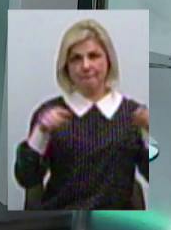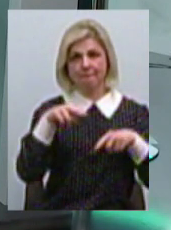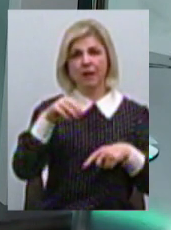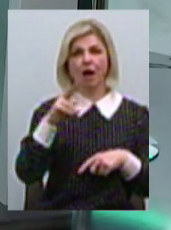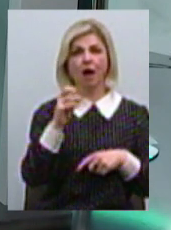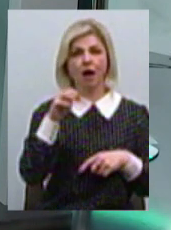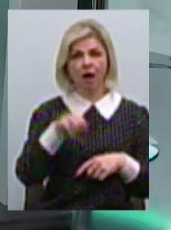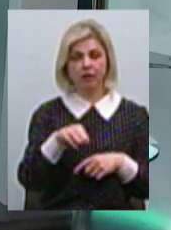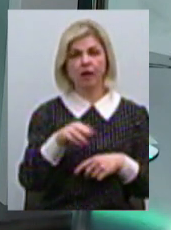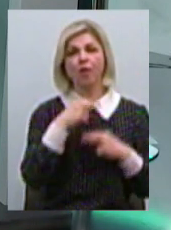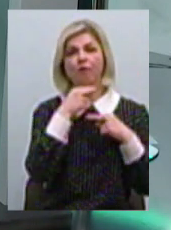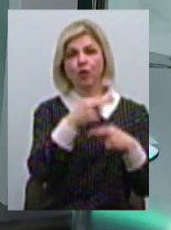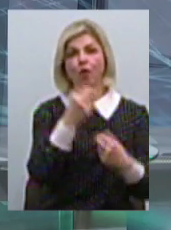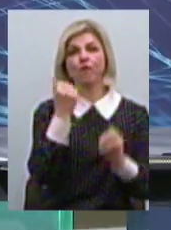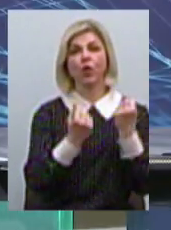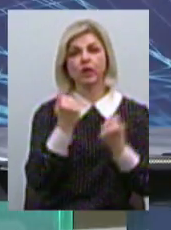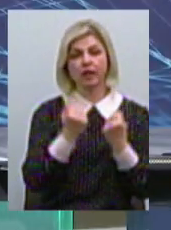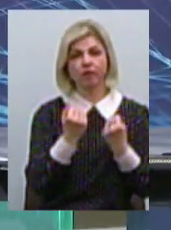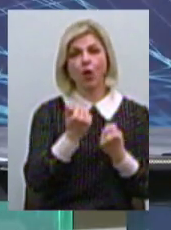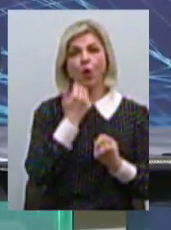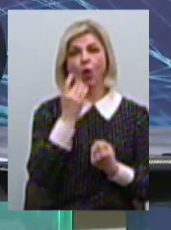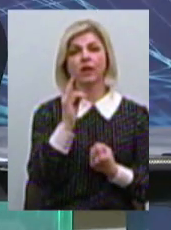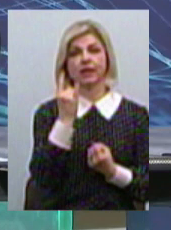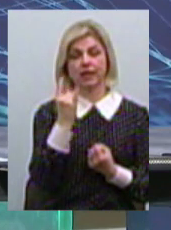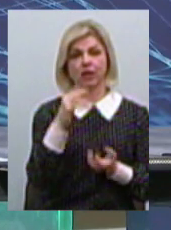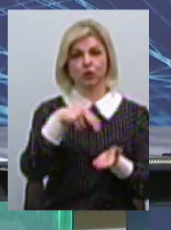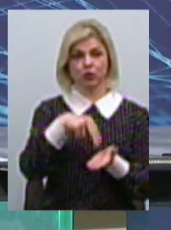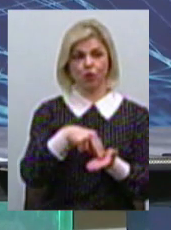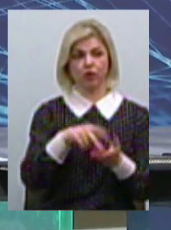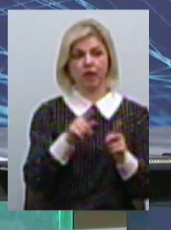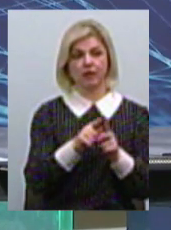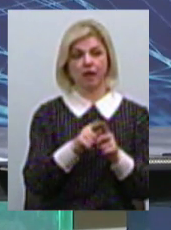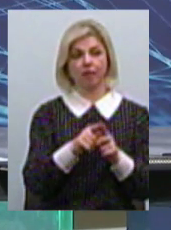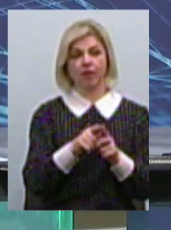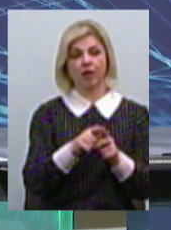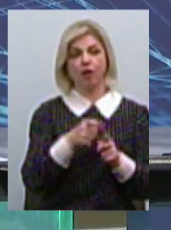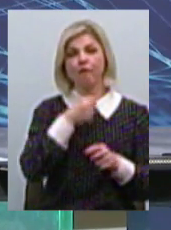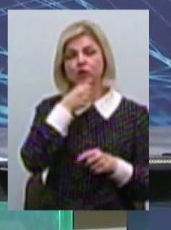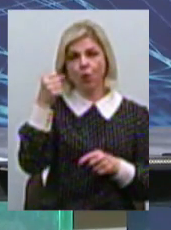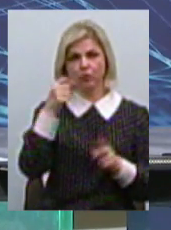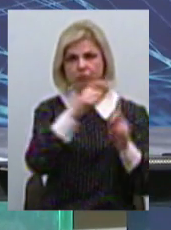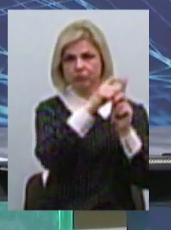звертати увагу самих водіїв. І коли дитина буде стояти з певним таким дорослим лозунгом,